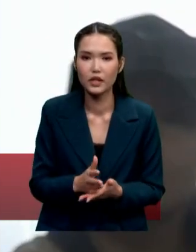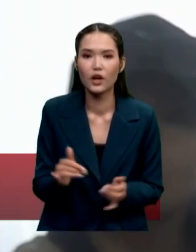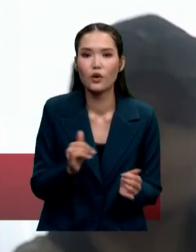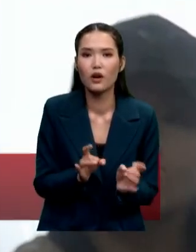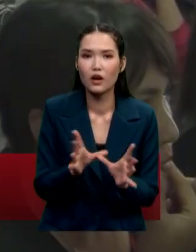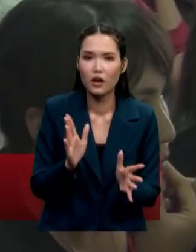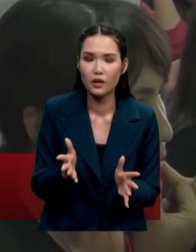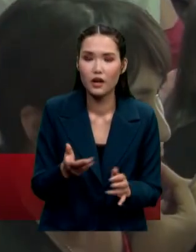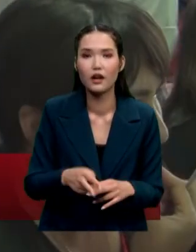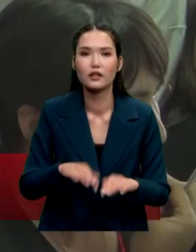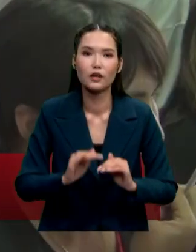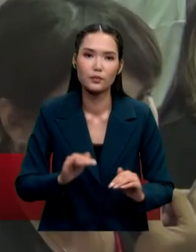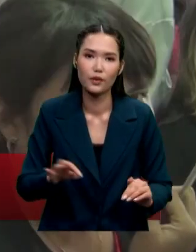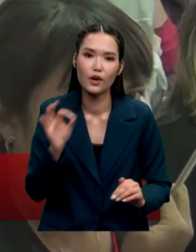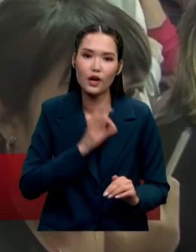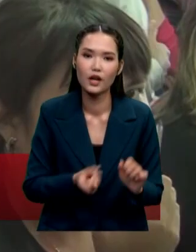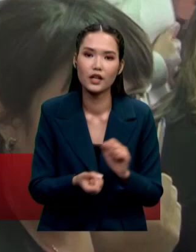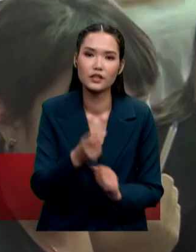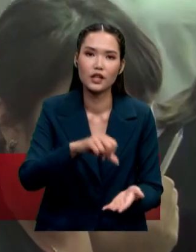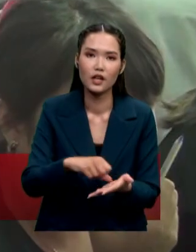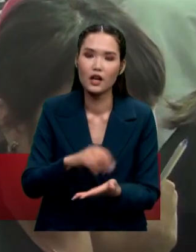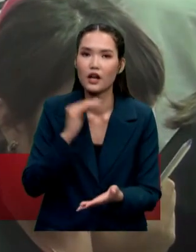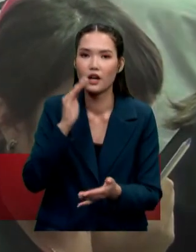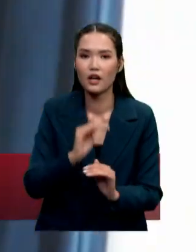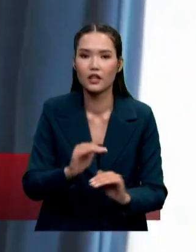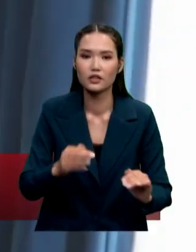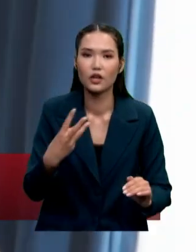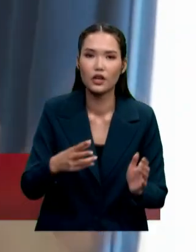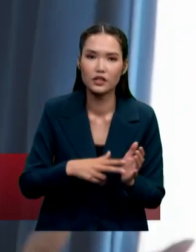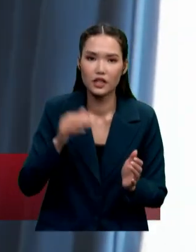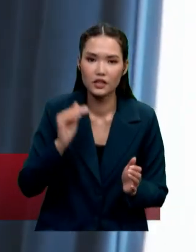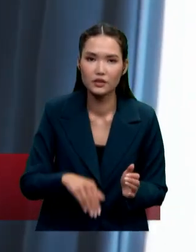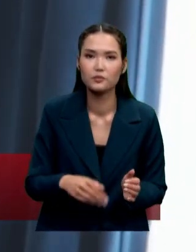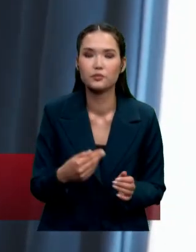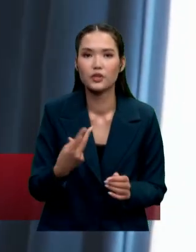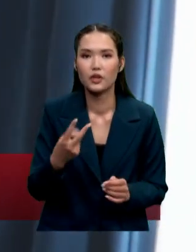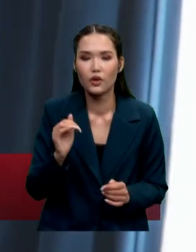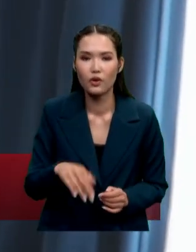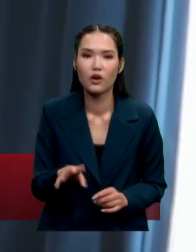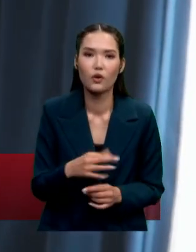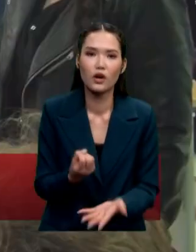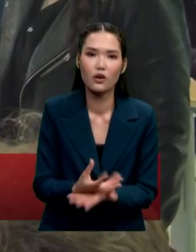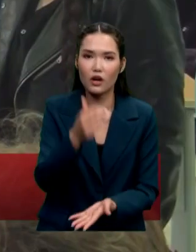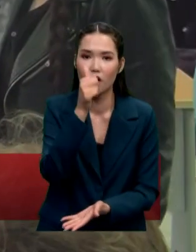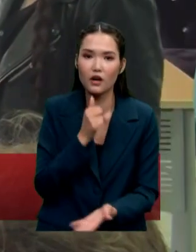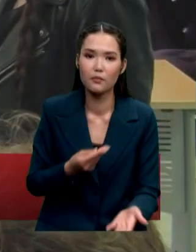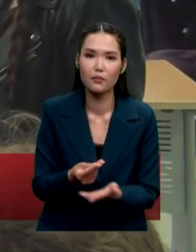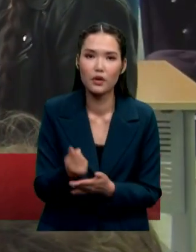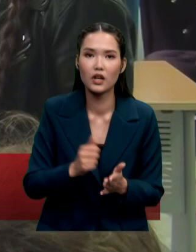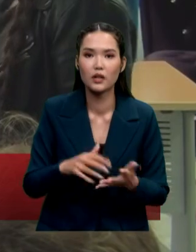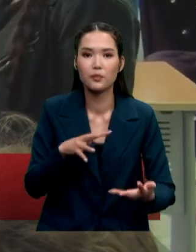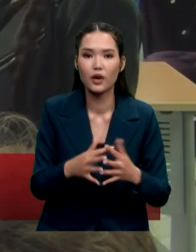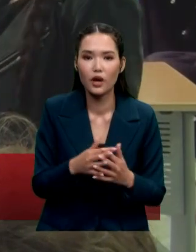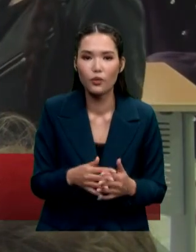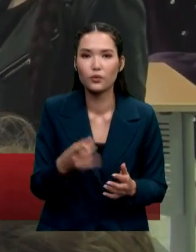Осылай деп балабақша төлемінің өсуіне қарсылық білдірген аналар 18 мың теңге аудан үшін өте қымбат деп отыр. Себебі ауылдық